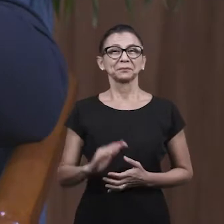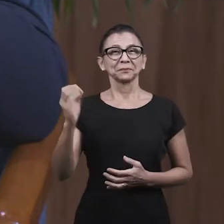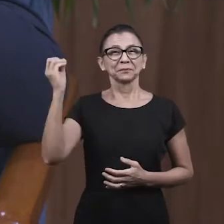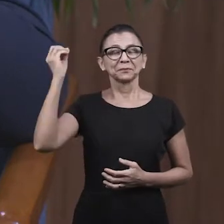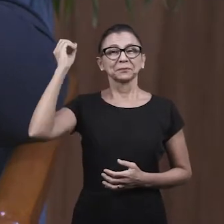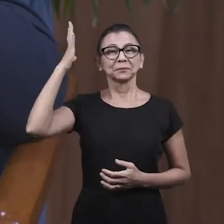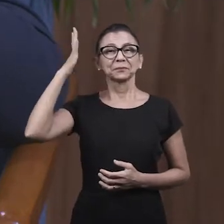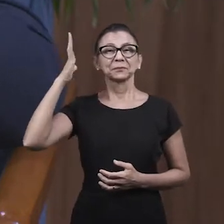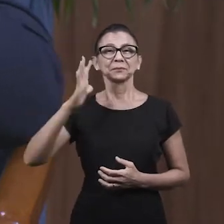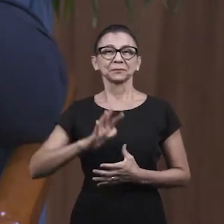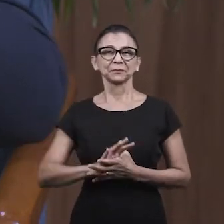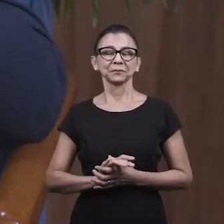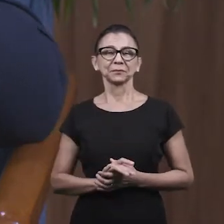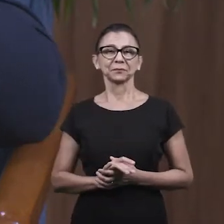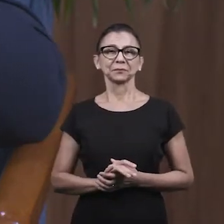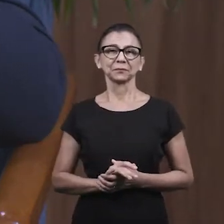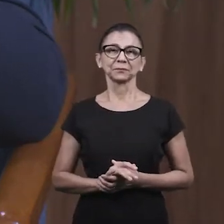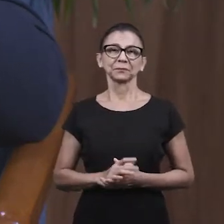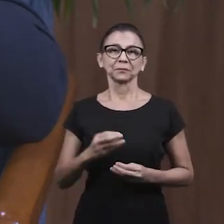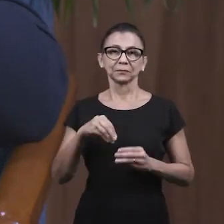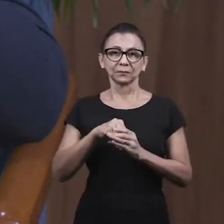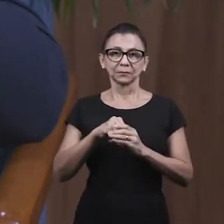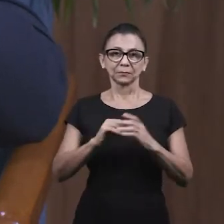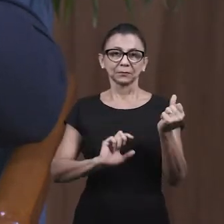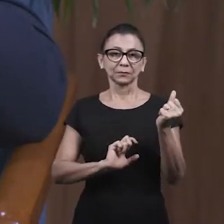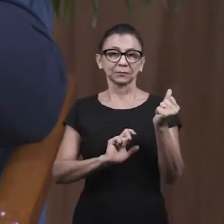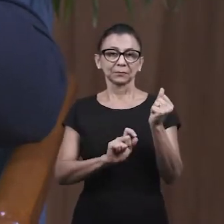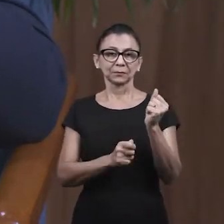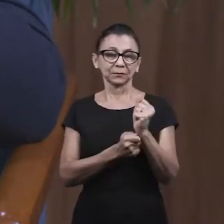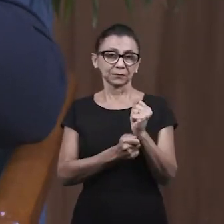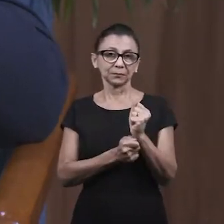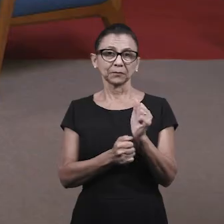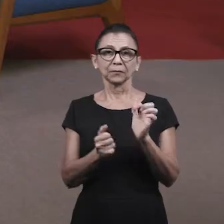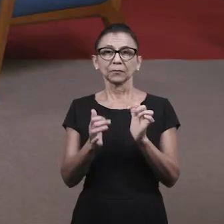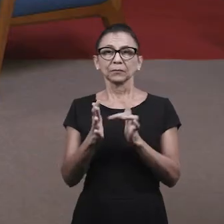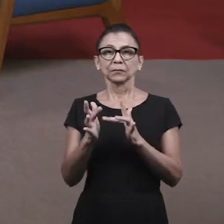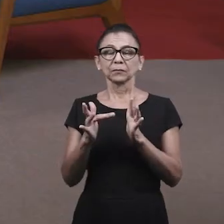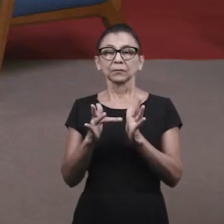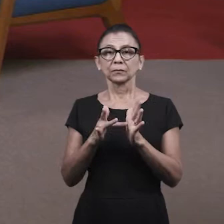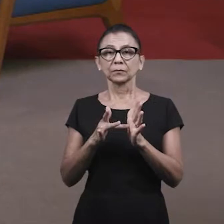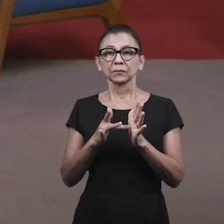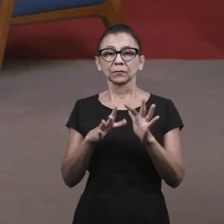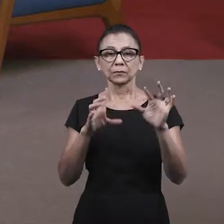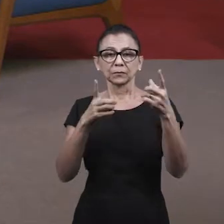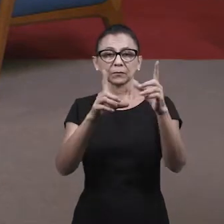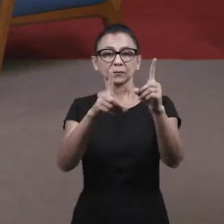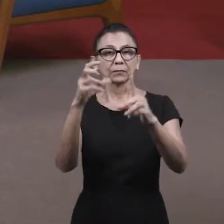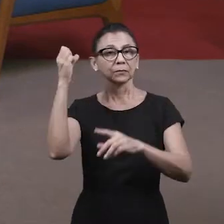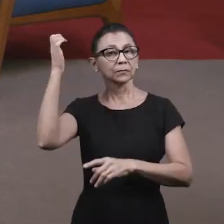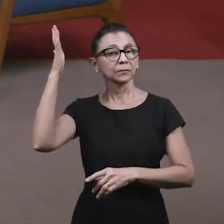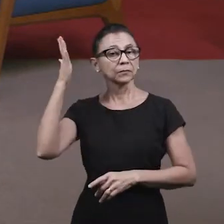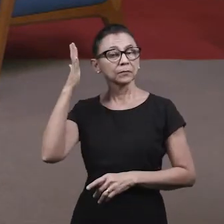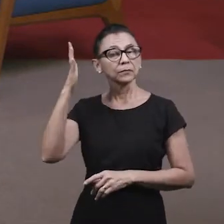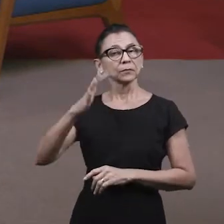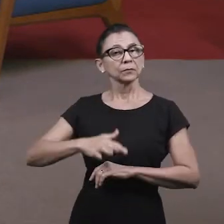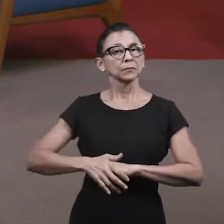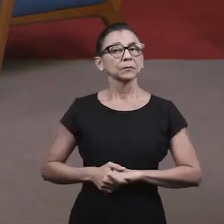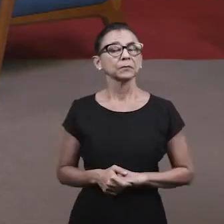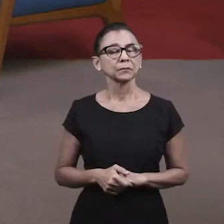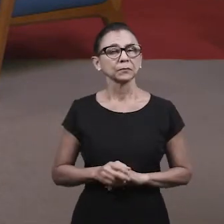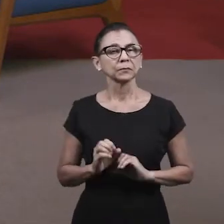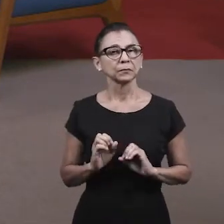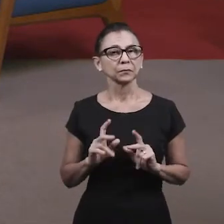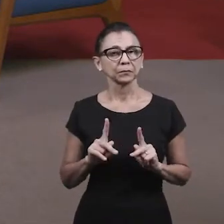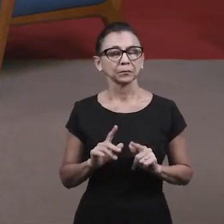salut. Donc, nous allons lire ici quelques exemples bibliques de la révélation du mystère où le Seigneur